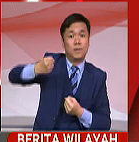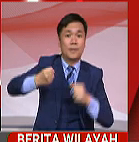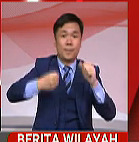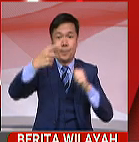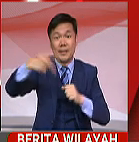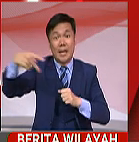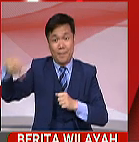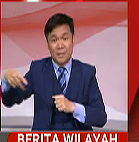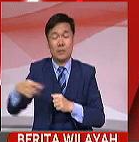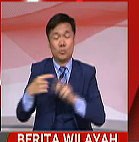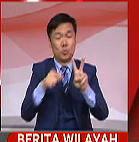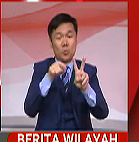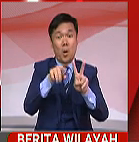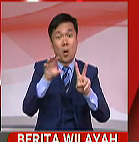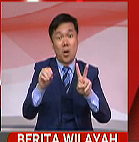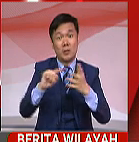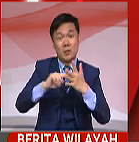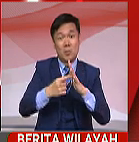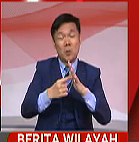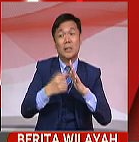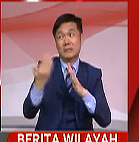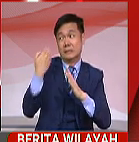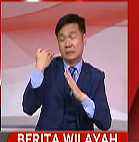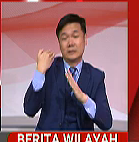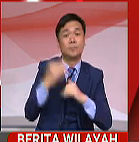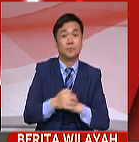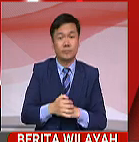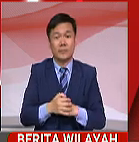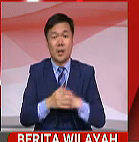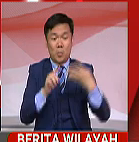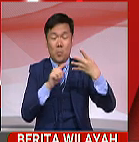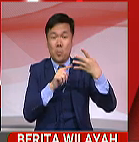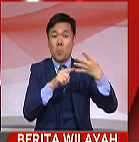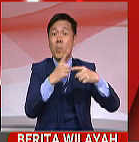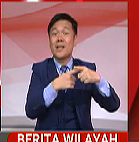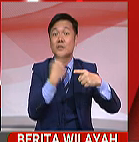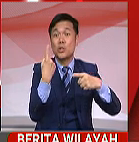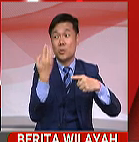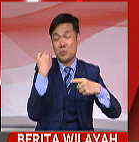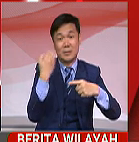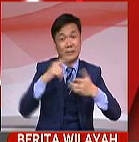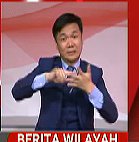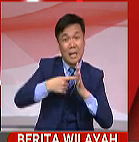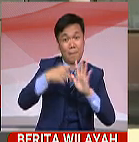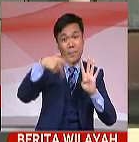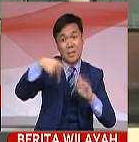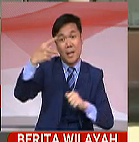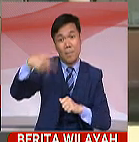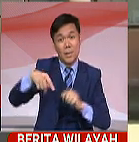PKP 2.0 mula dikuatkuasakan pada hujung Januari lalu.